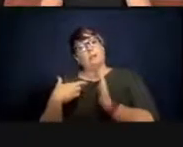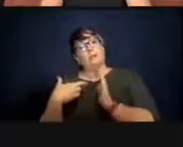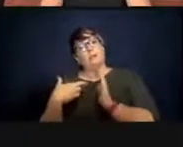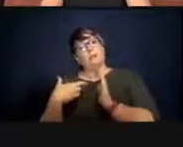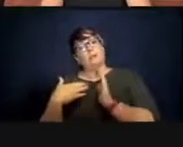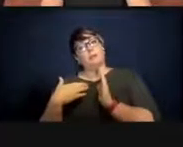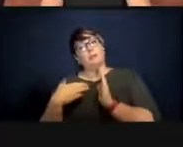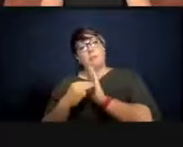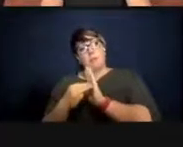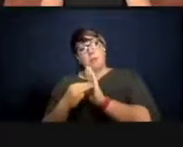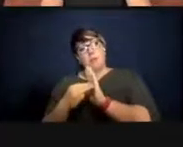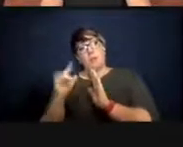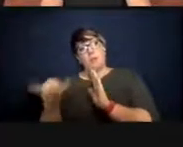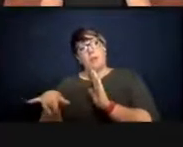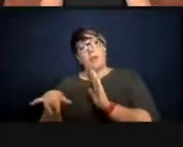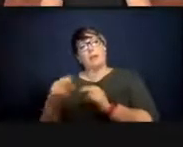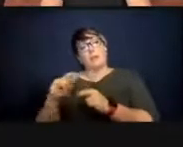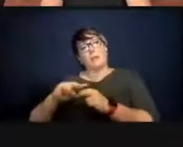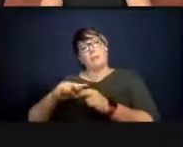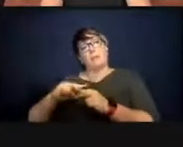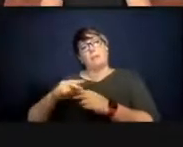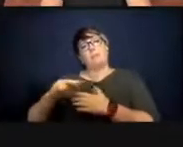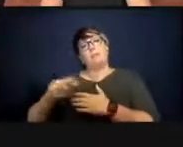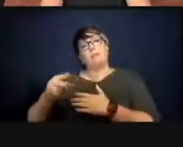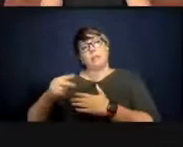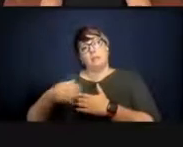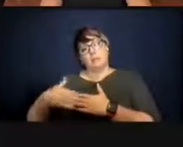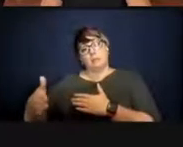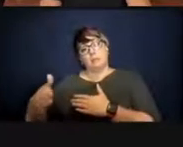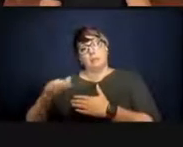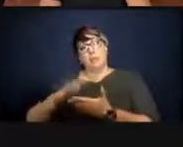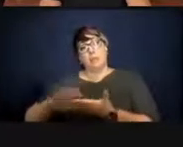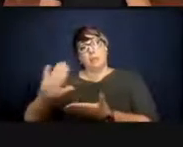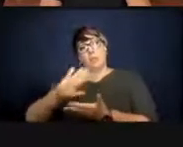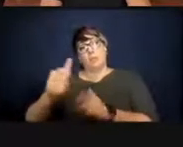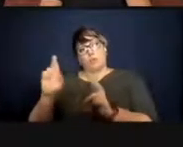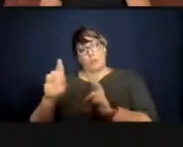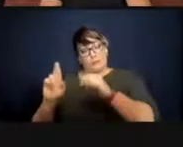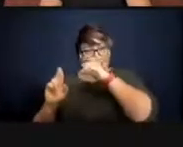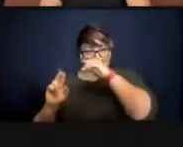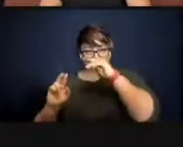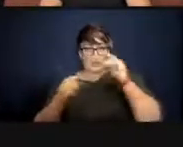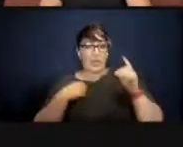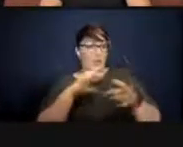kupata mafunzo ili na waweze kuwa tayari